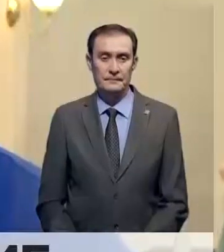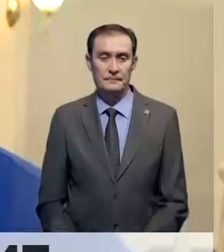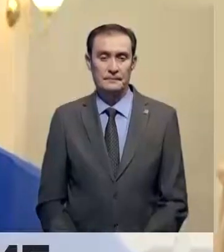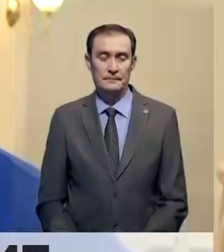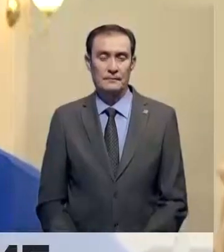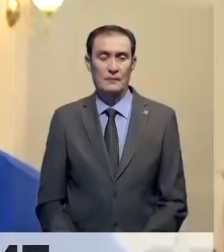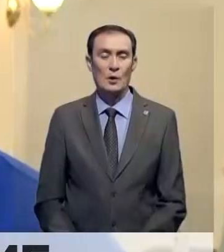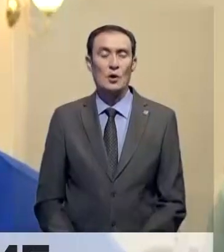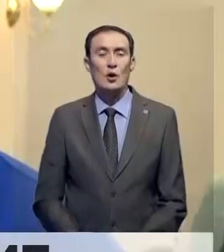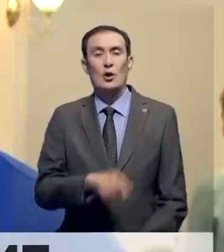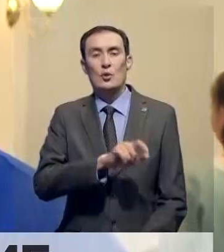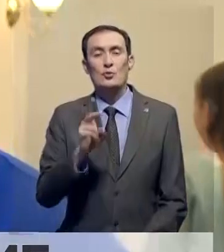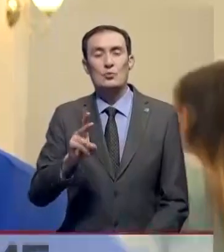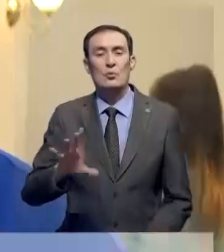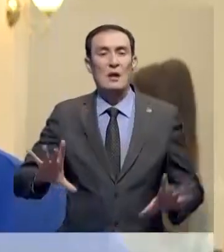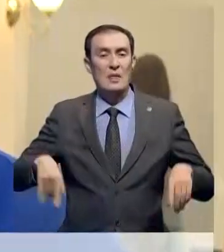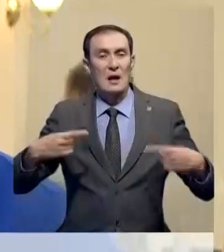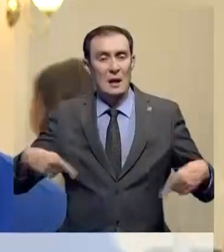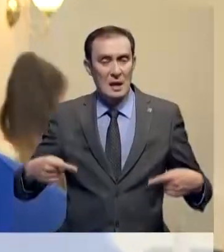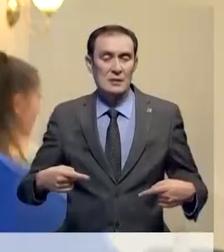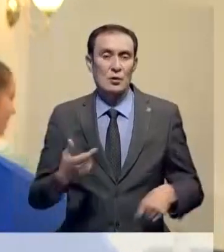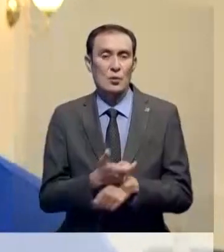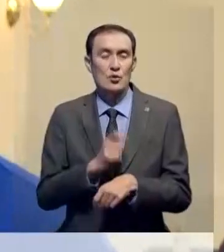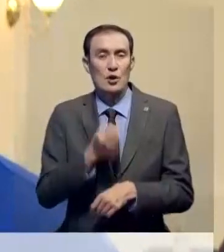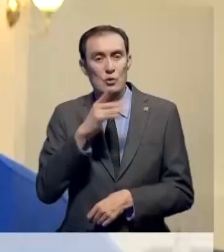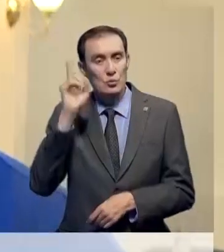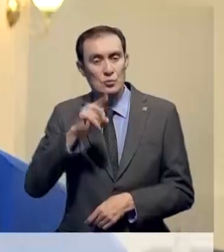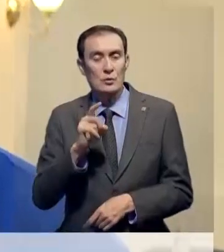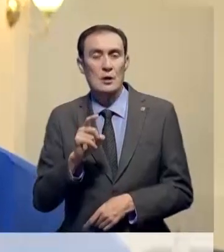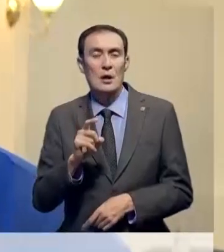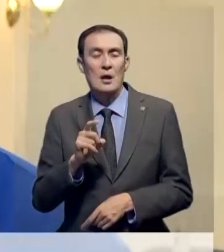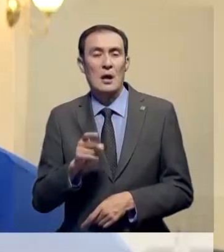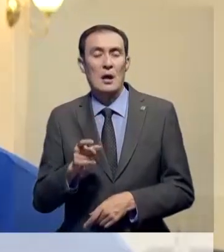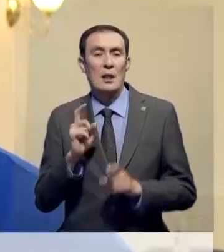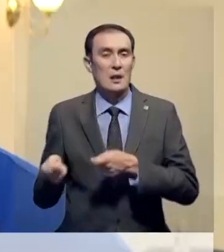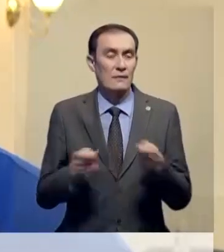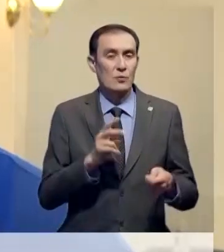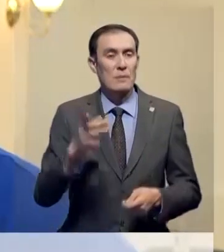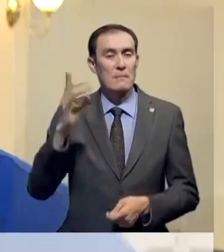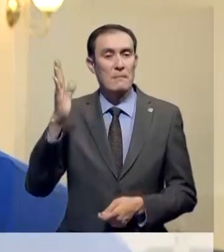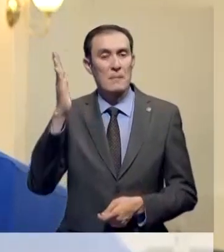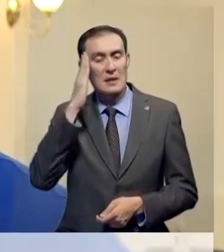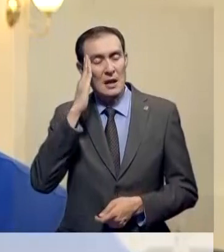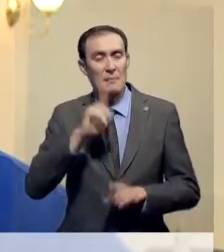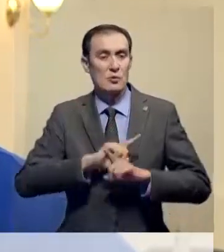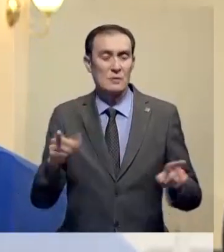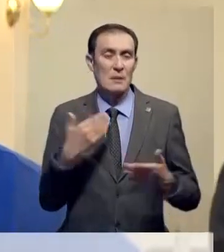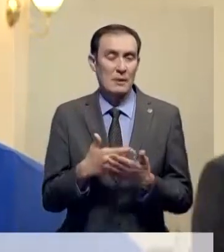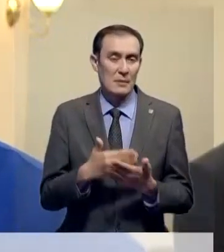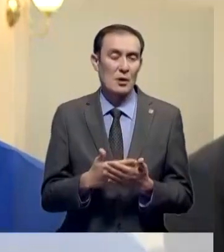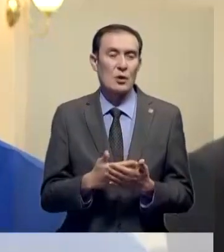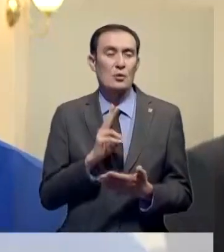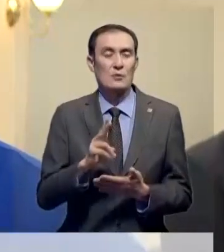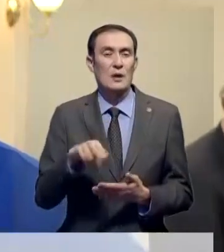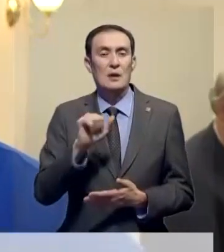У людей, которые передвигаются на колясках, очень хорошие логистические способности. У людей с ментальными особенностями, к примеру, у ребят